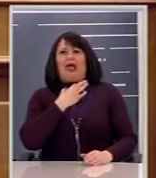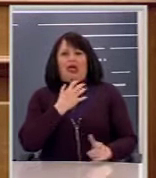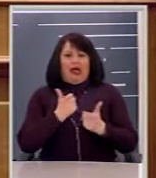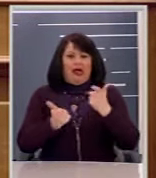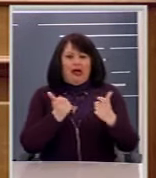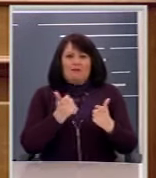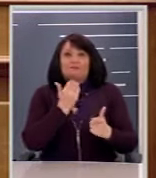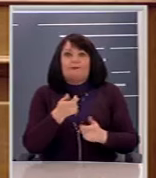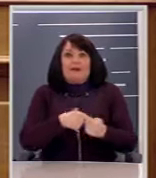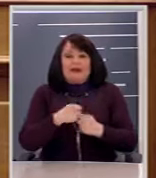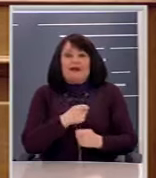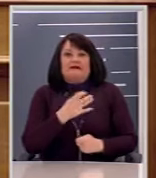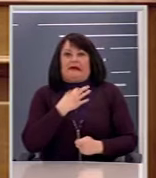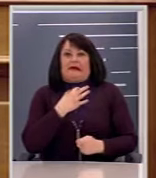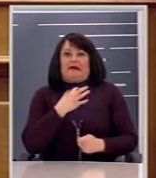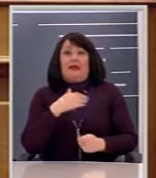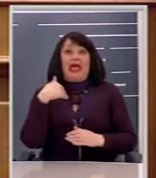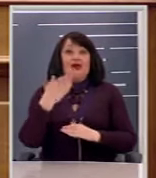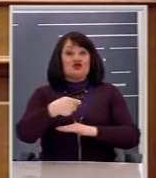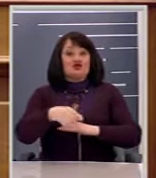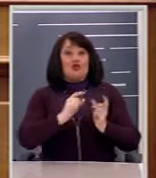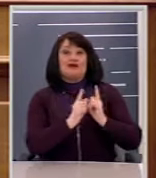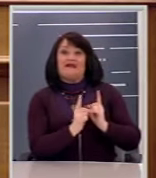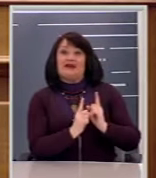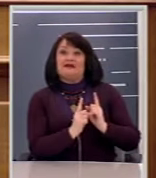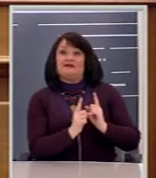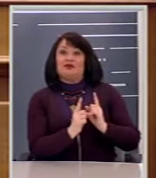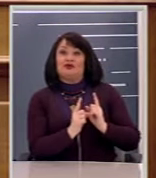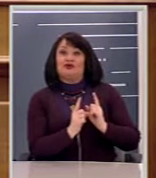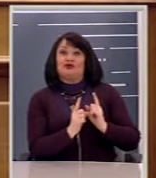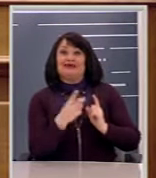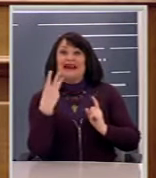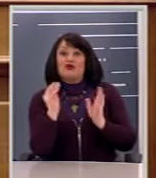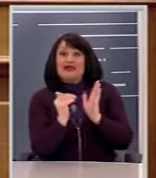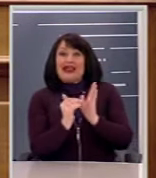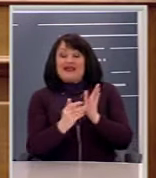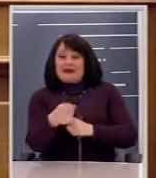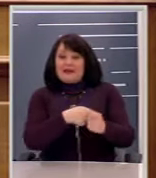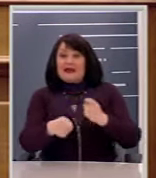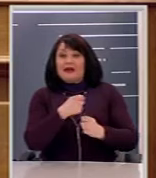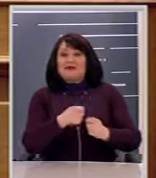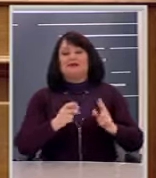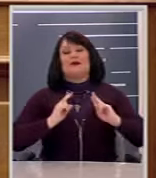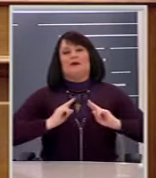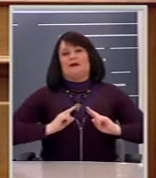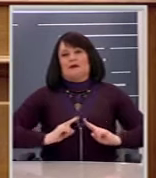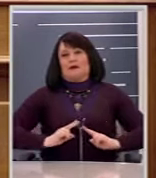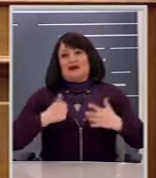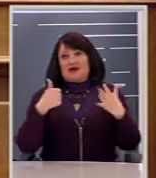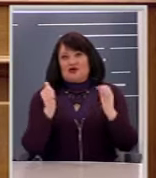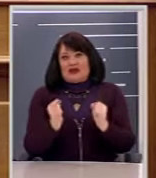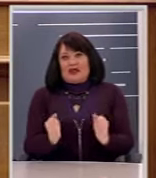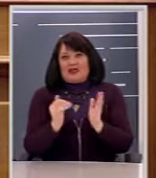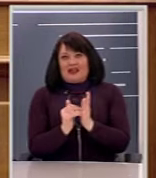των επιχειρηματικών δανείων, εξωδικαστικός συμβιβασμός, που θα δώσει ανάσα 400.000 επιχειρήσεις, θα δημιουργήσει 600.000 θέσεις εργασίας. Γι'